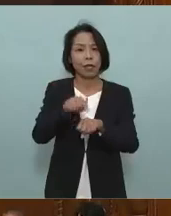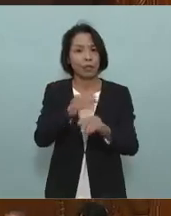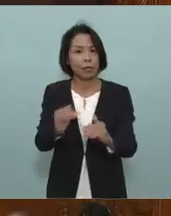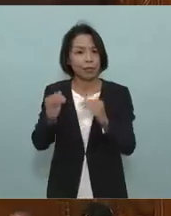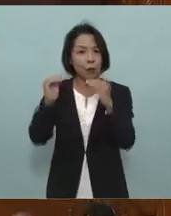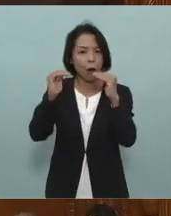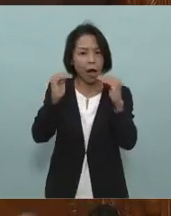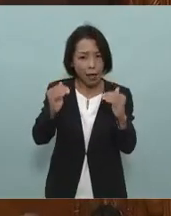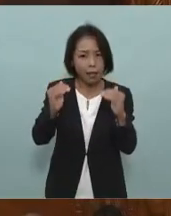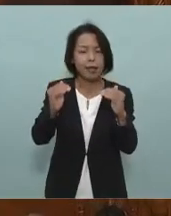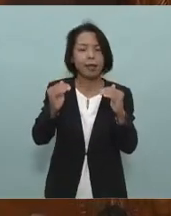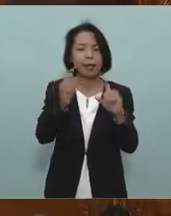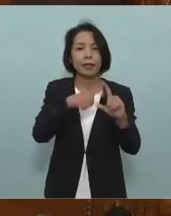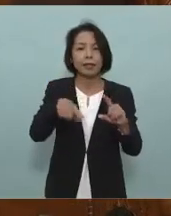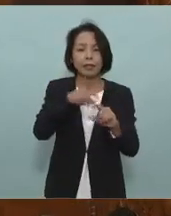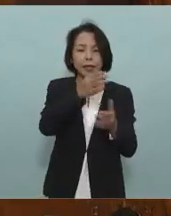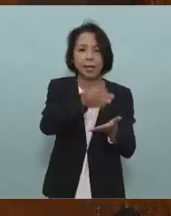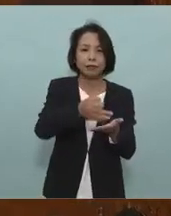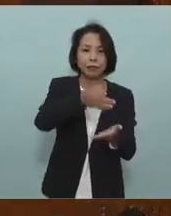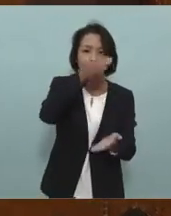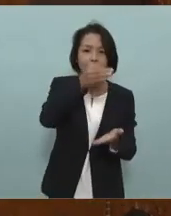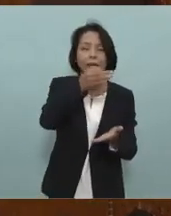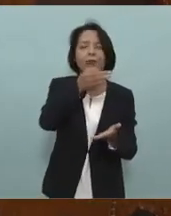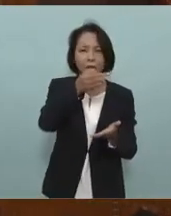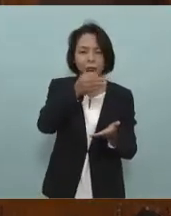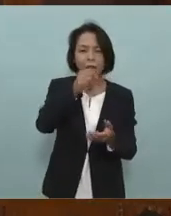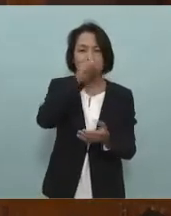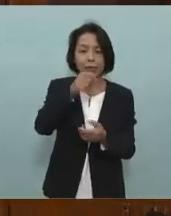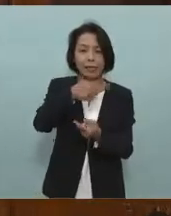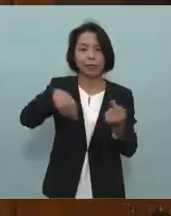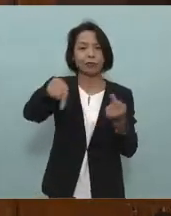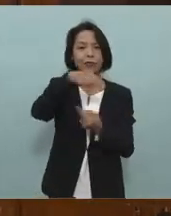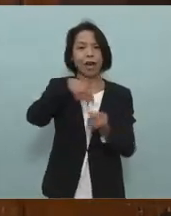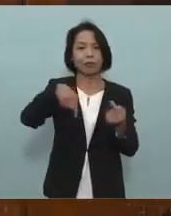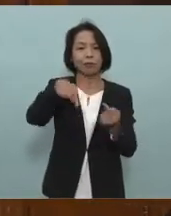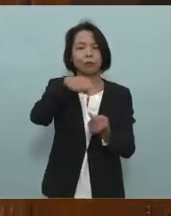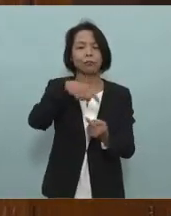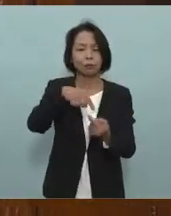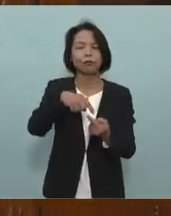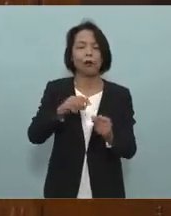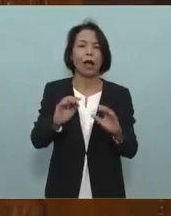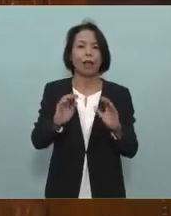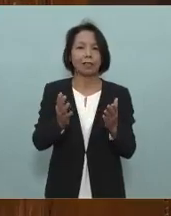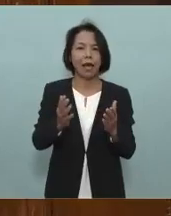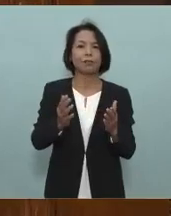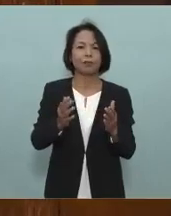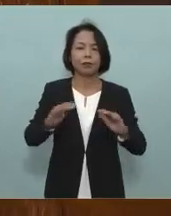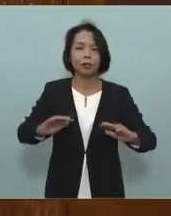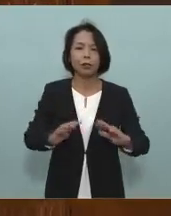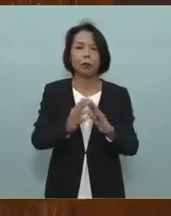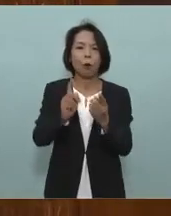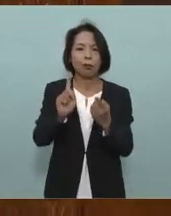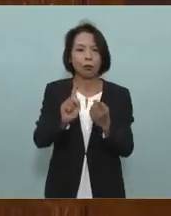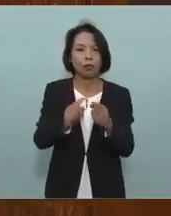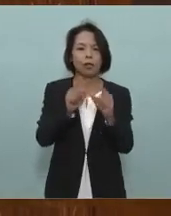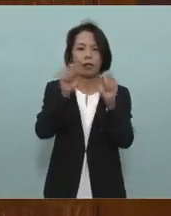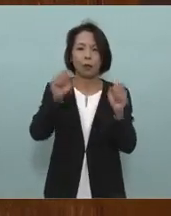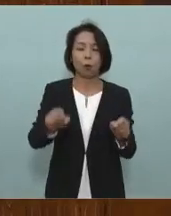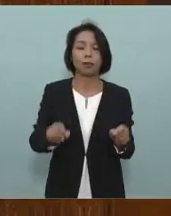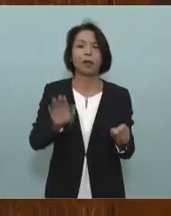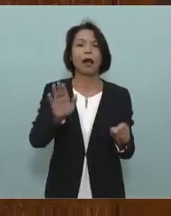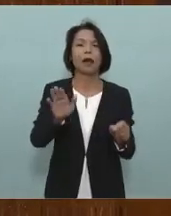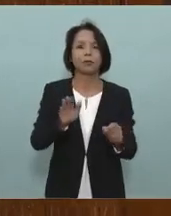向上させさらなる賃上げを生むという好循環が機能していないという構造的な問題があり